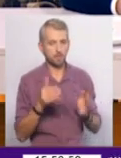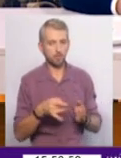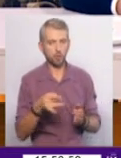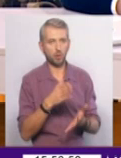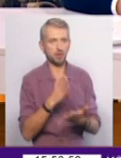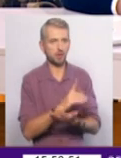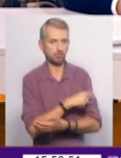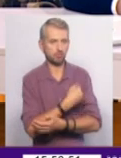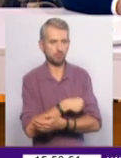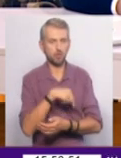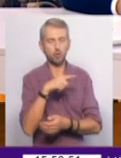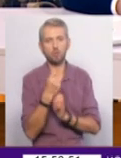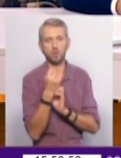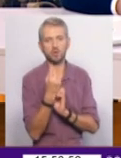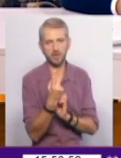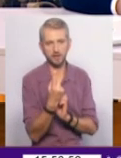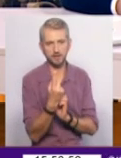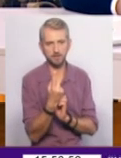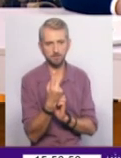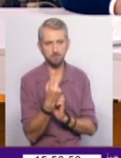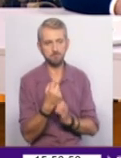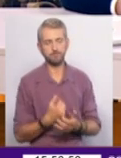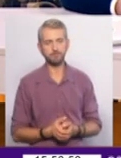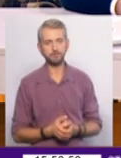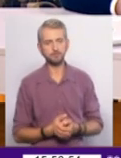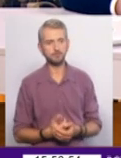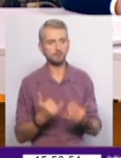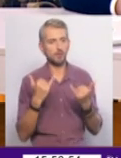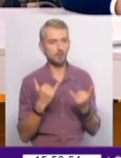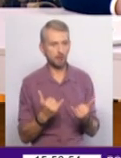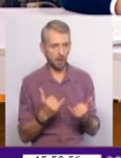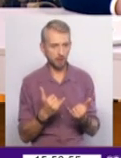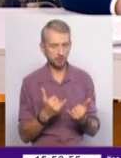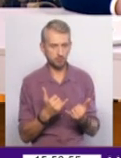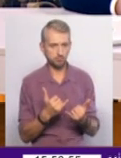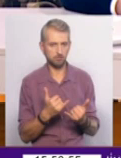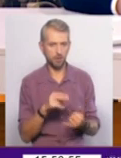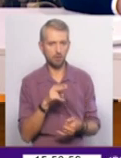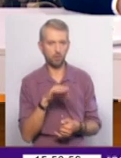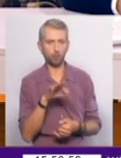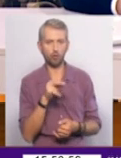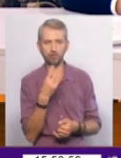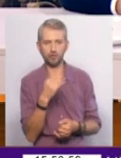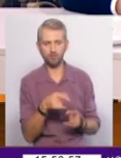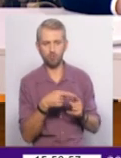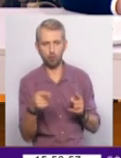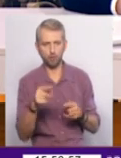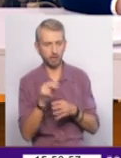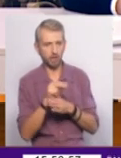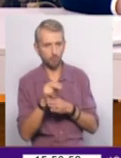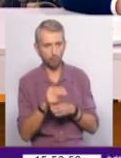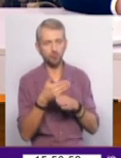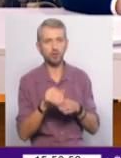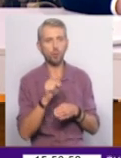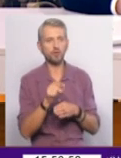11-та клінічна лікарня міська. Зараз відбувається поточний ремонт цієї лікарні. Частково цей ремонт